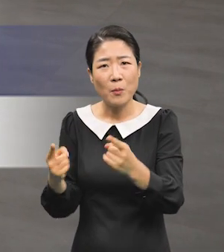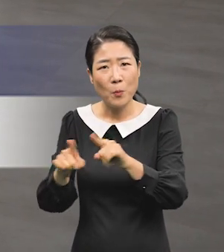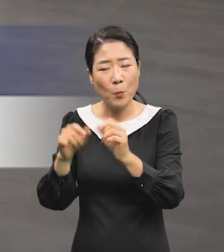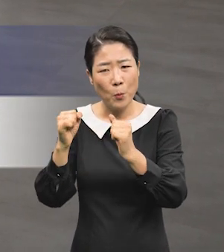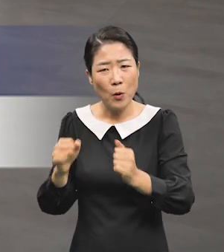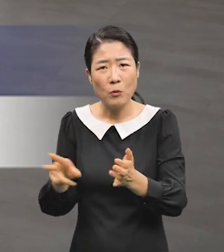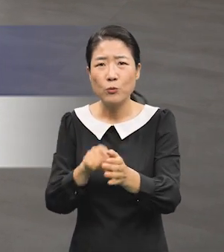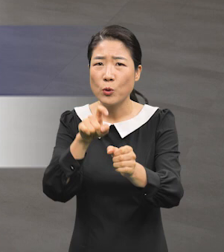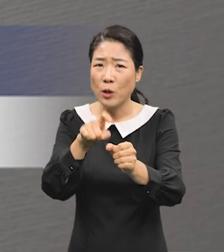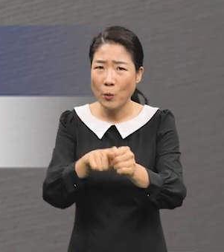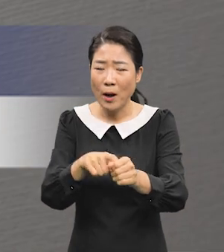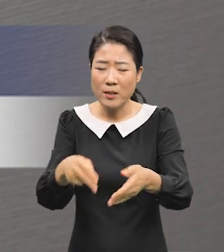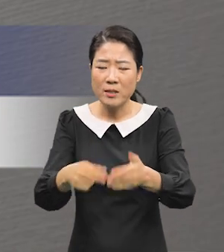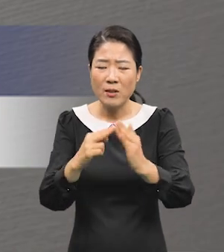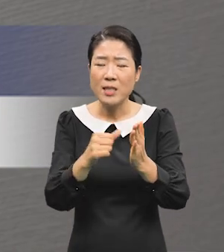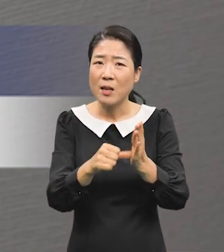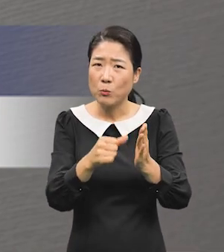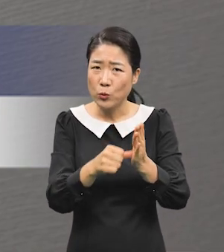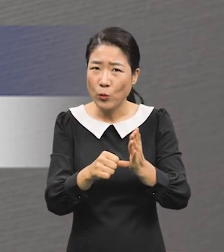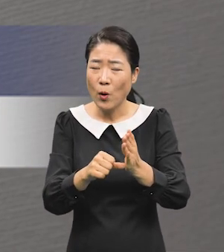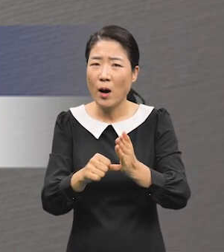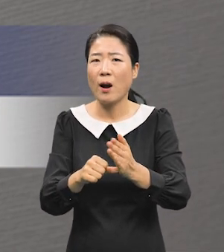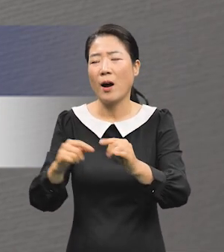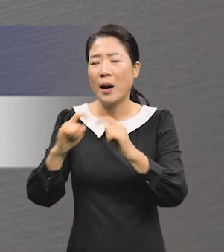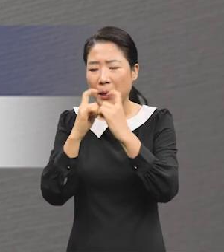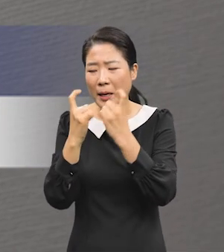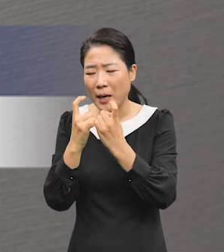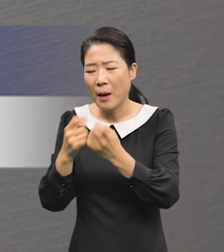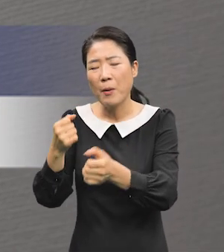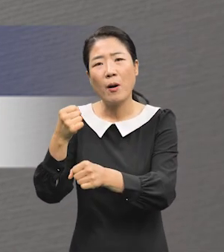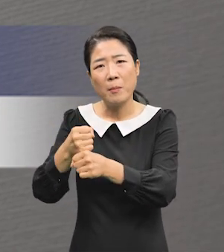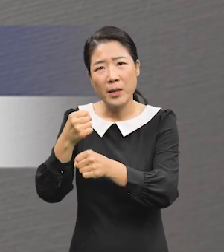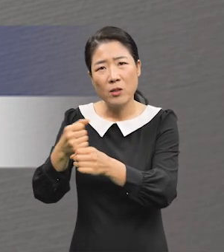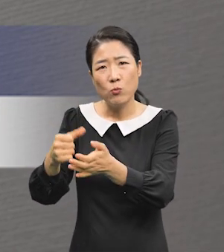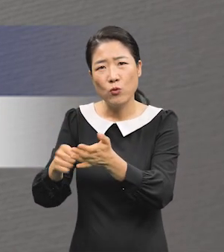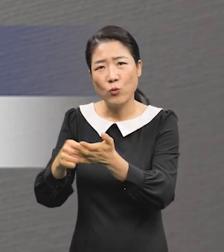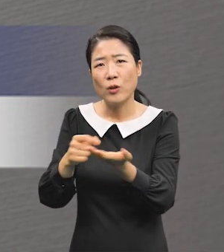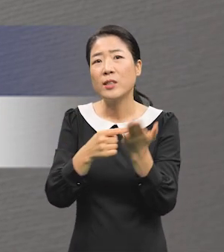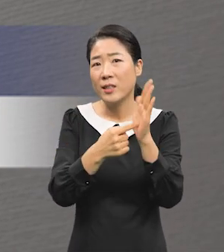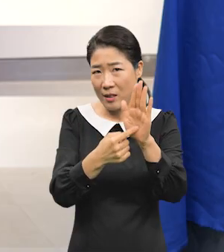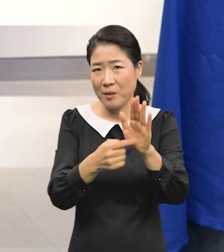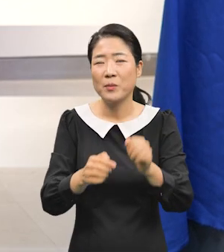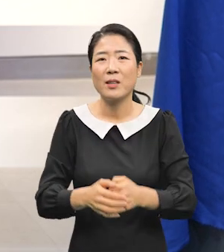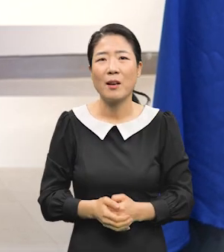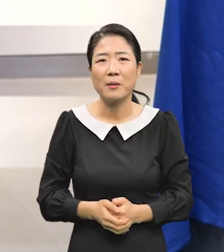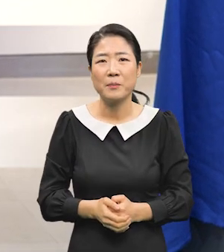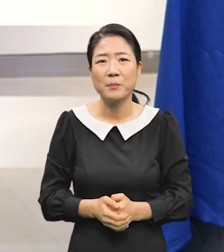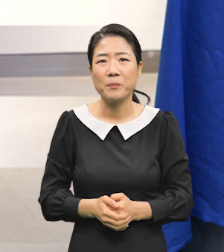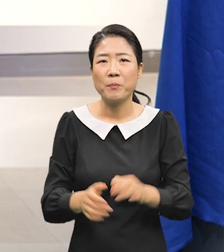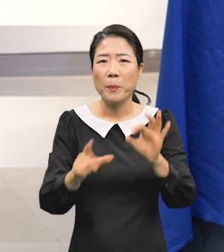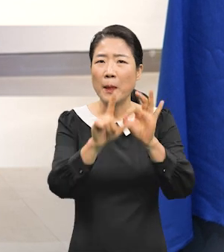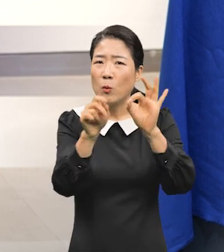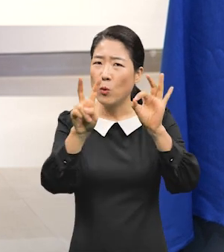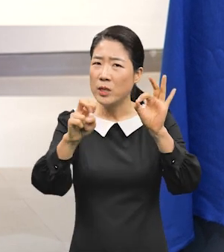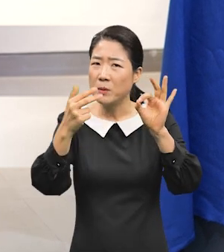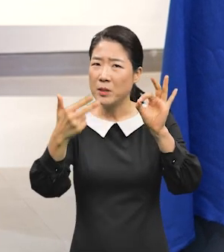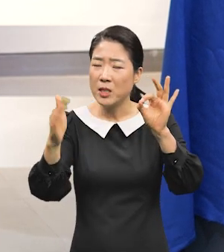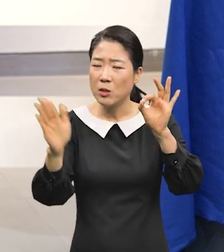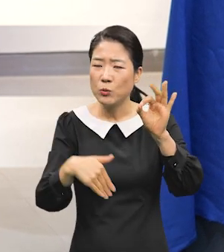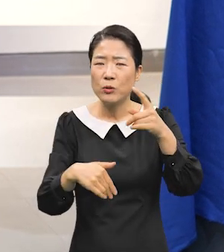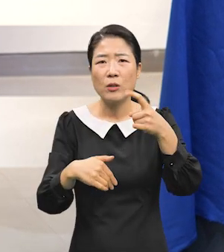한 협업 설치 작품을 비롯해 참여작가들의 개별 작품을 선보입니다이어서 10월